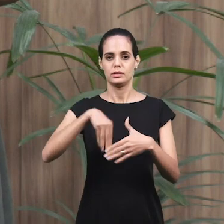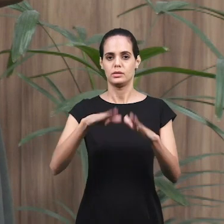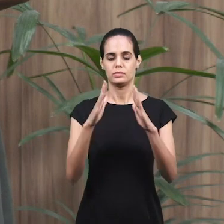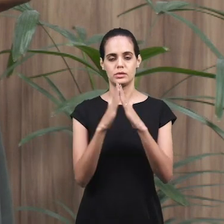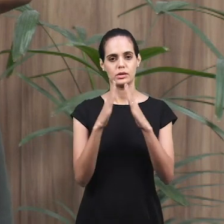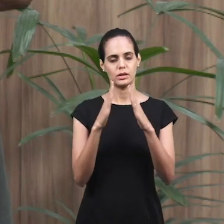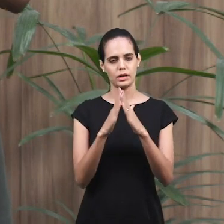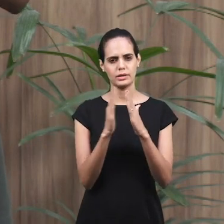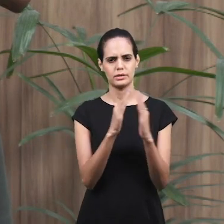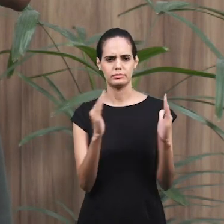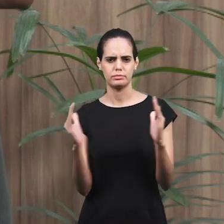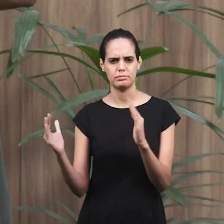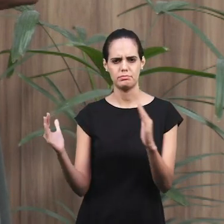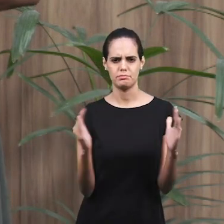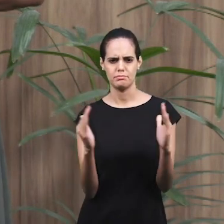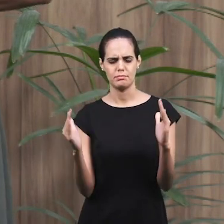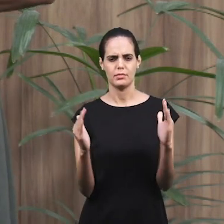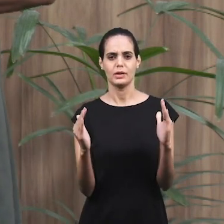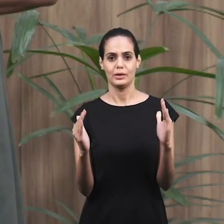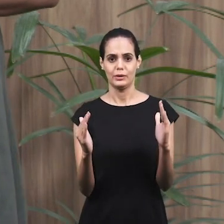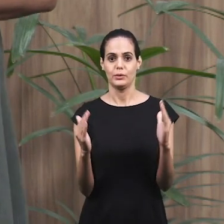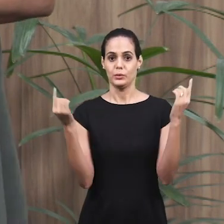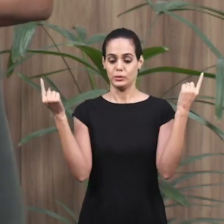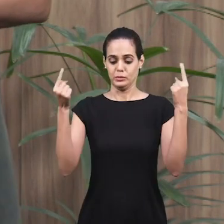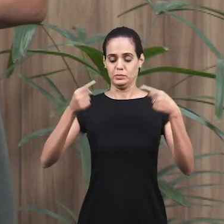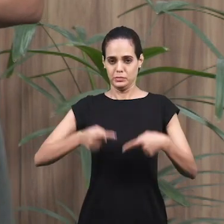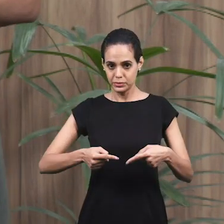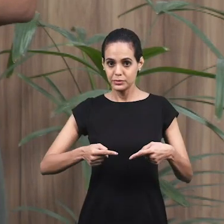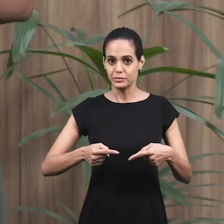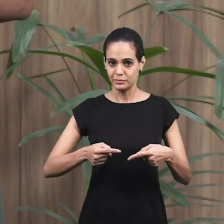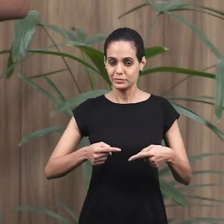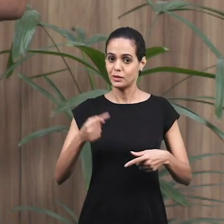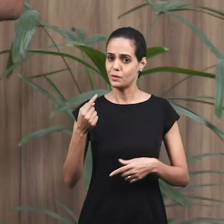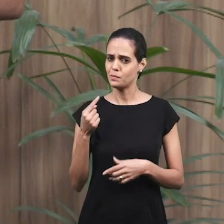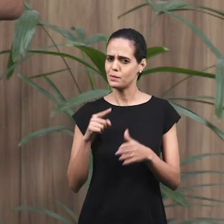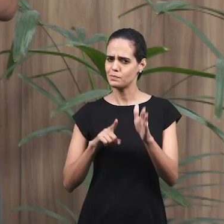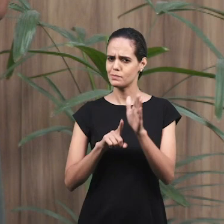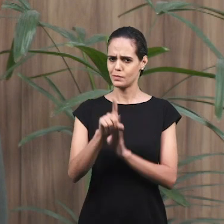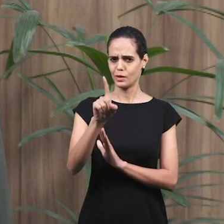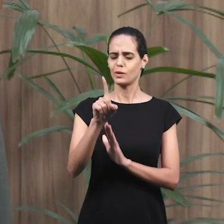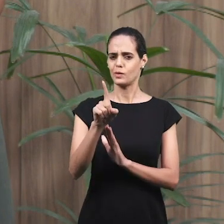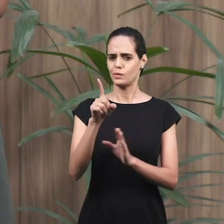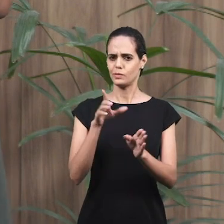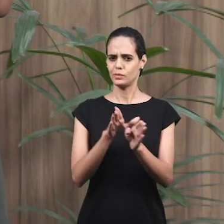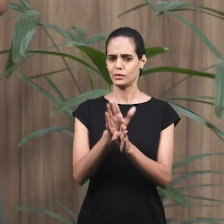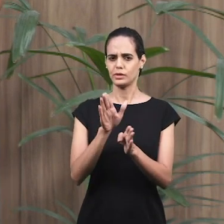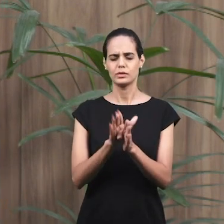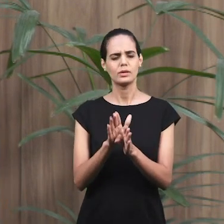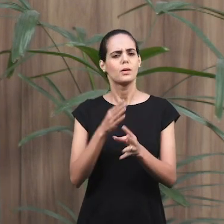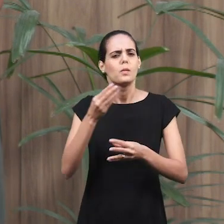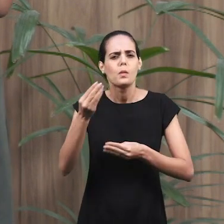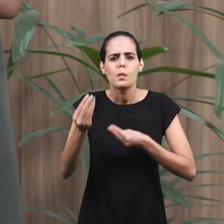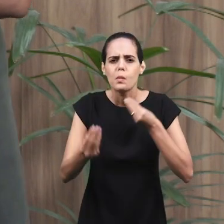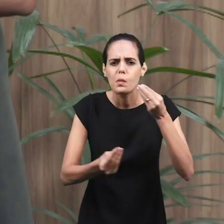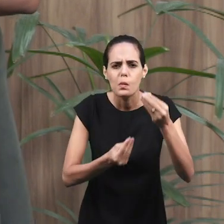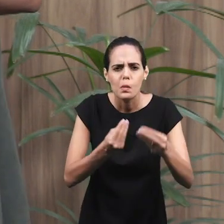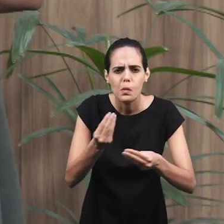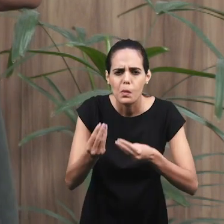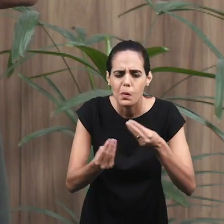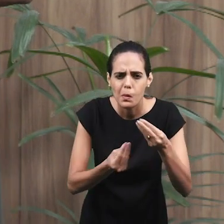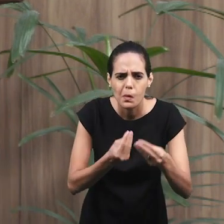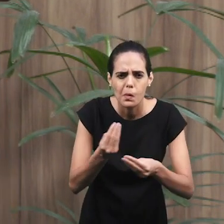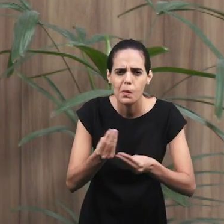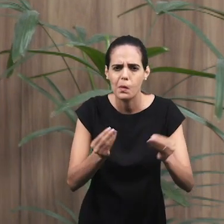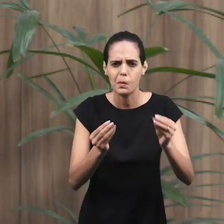moment de défi, une question nous oriente. Comment nous organisons pour aider